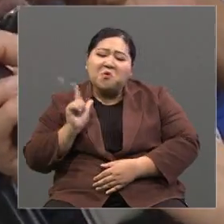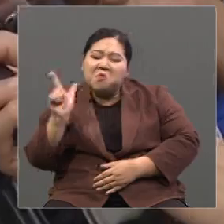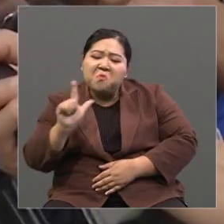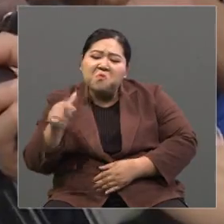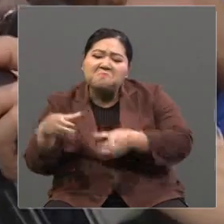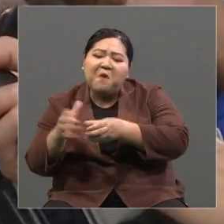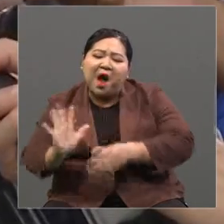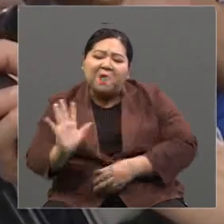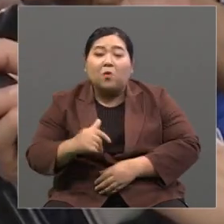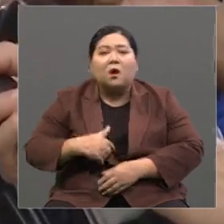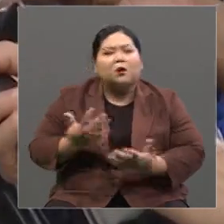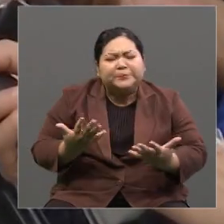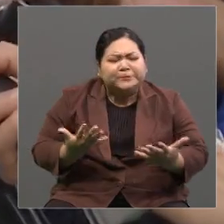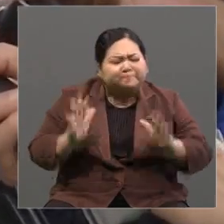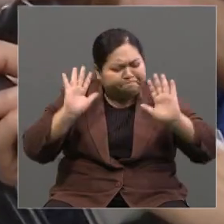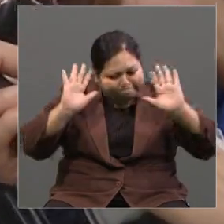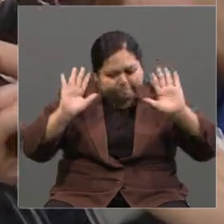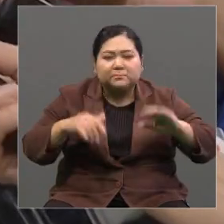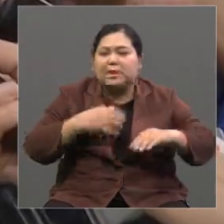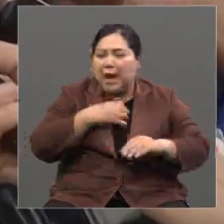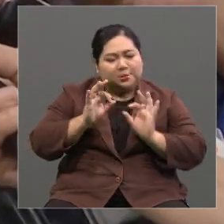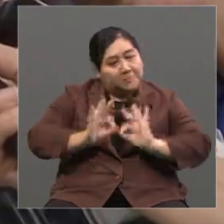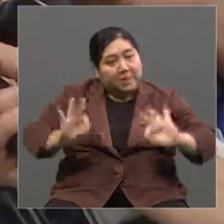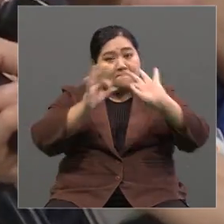ที่ร่วมมือกันทางที่ดีที่สุดคือให้มันตอบสนอง